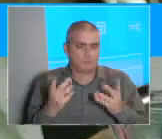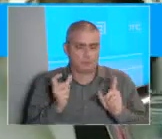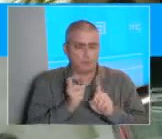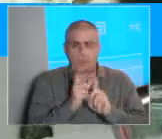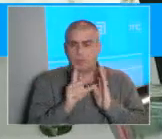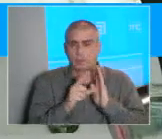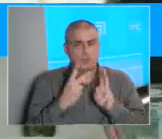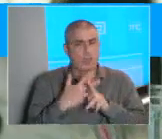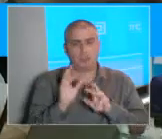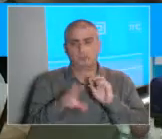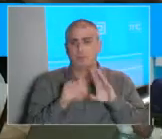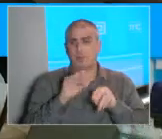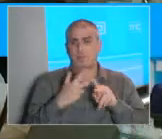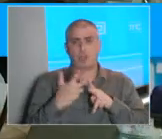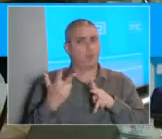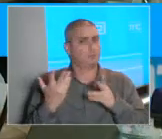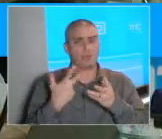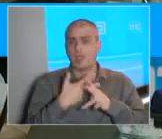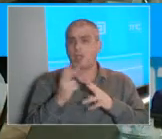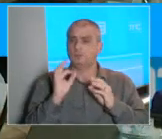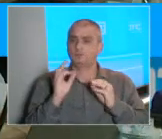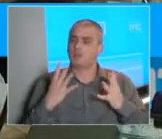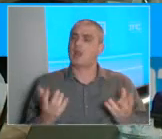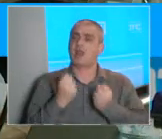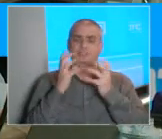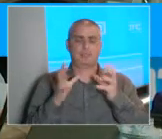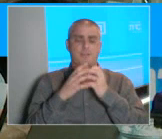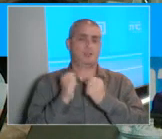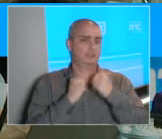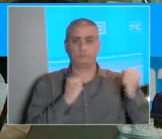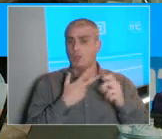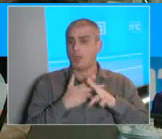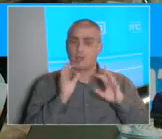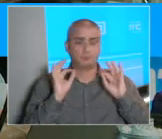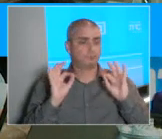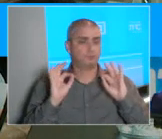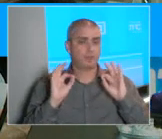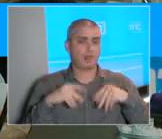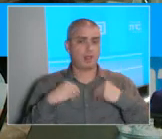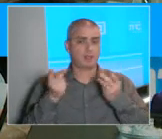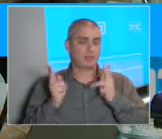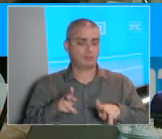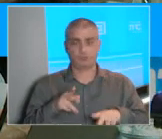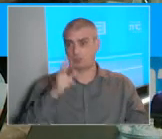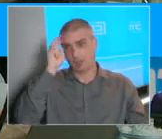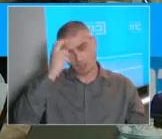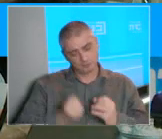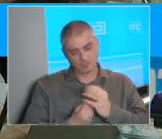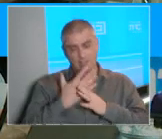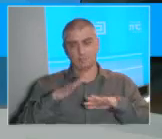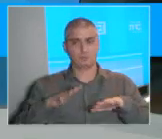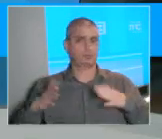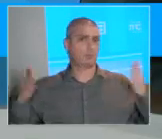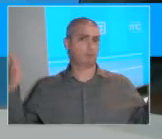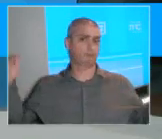טכני, רק לצורכי בחירות, רק לצורך הצלת המחנה, רק לצורך מתן האפשרות לגנץ להרכיב